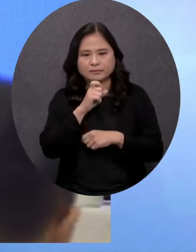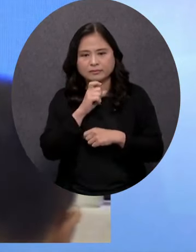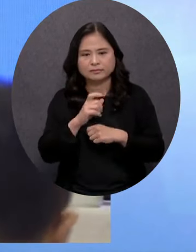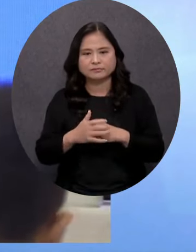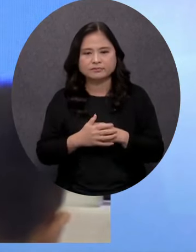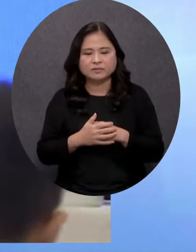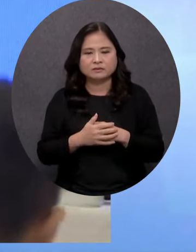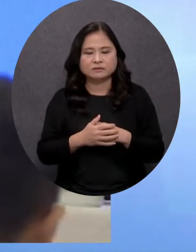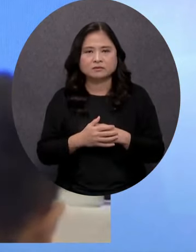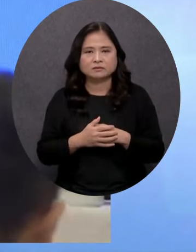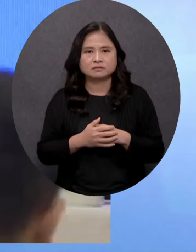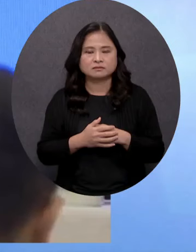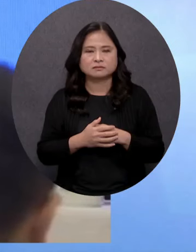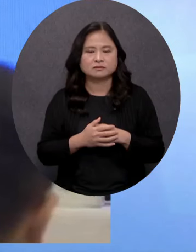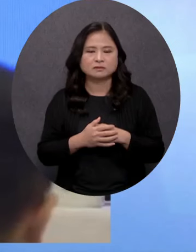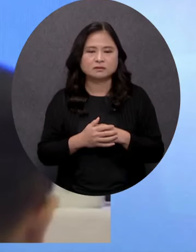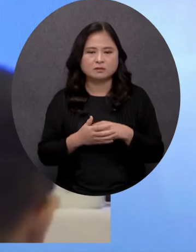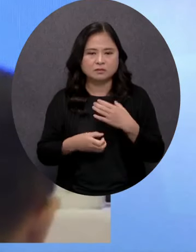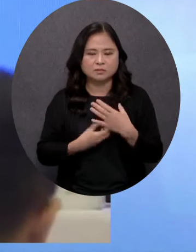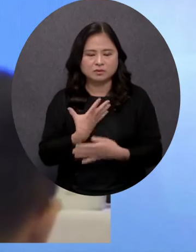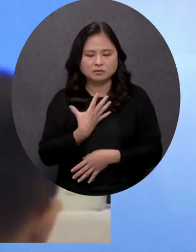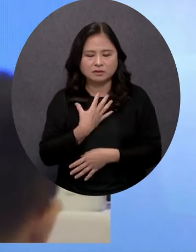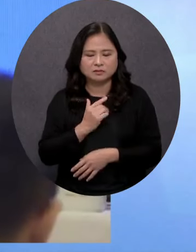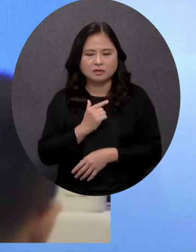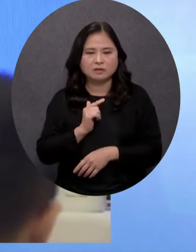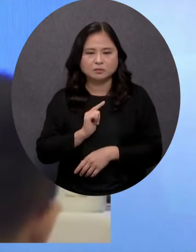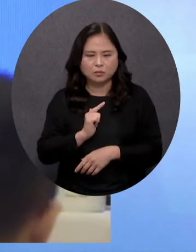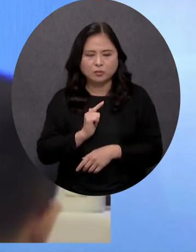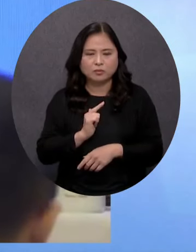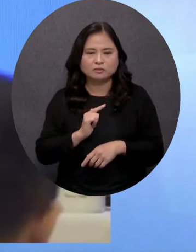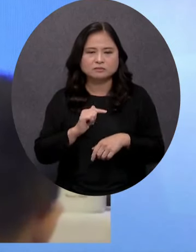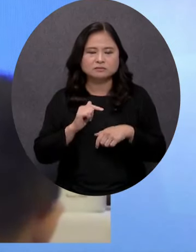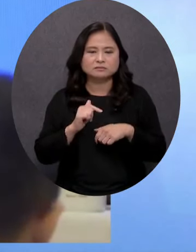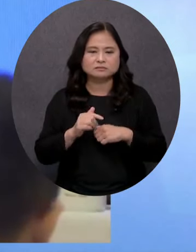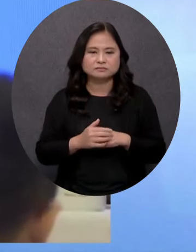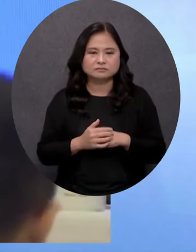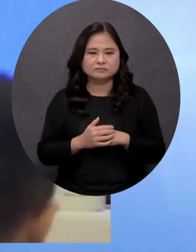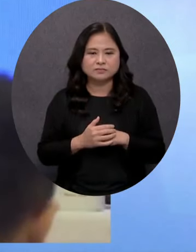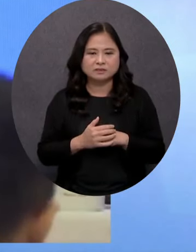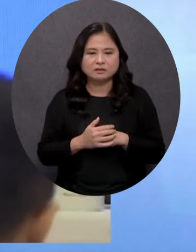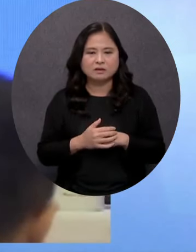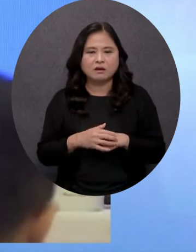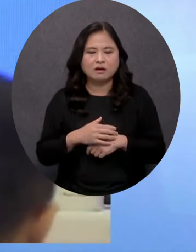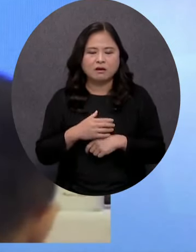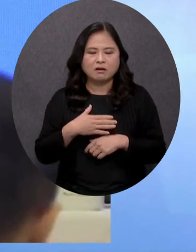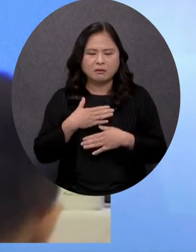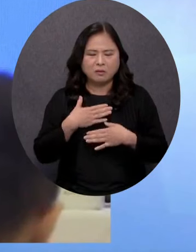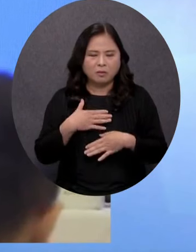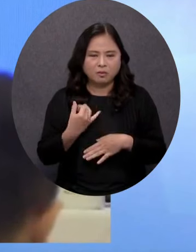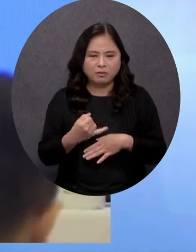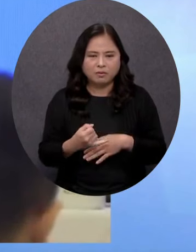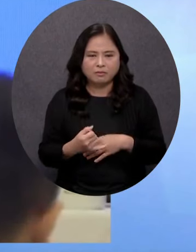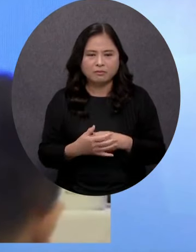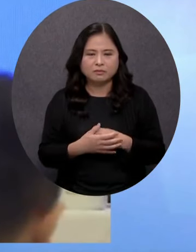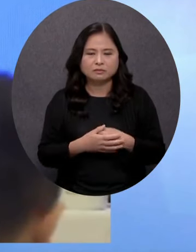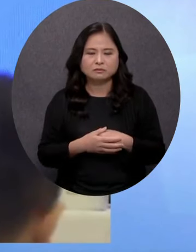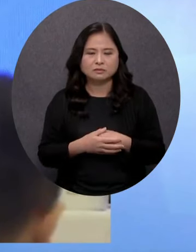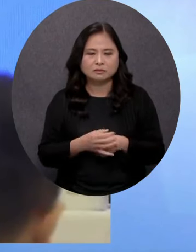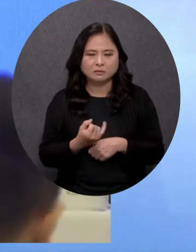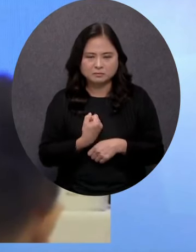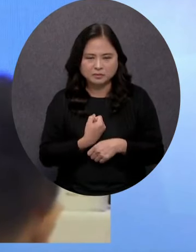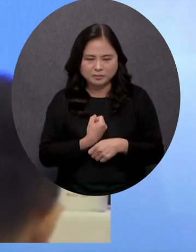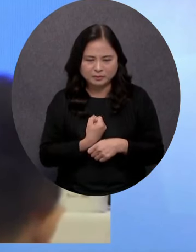我们深感痛心，深感不安，深感内